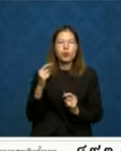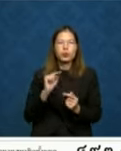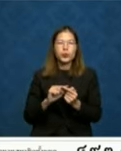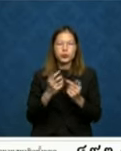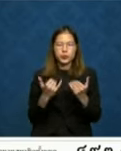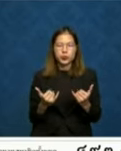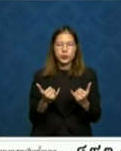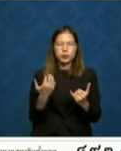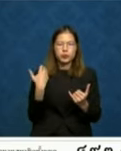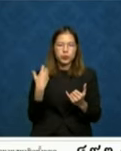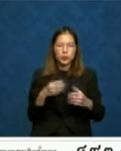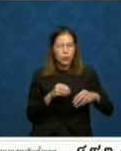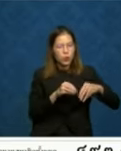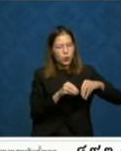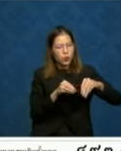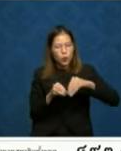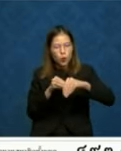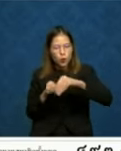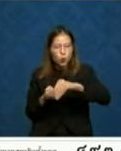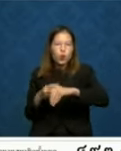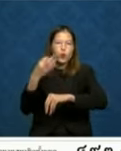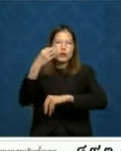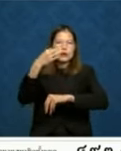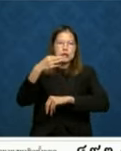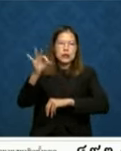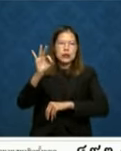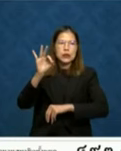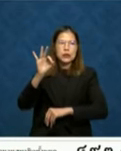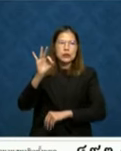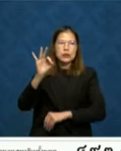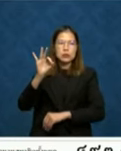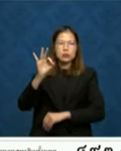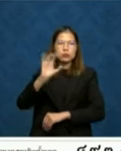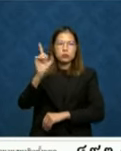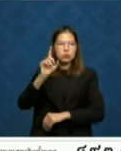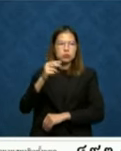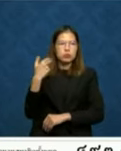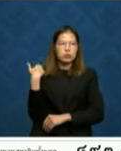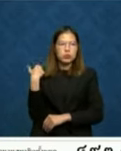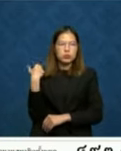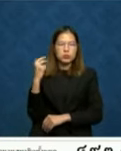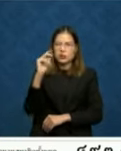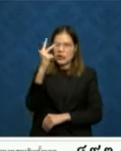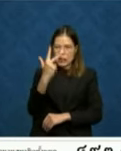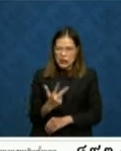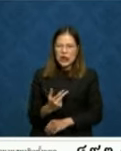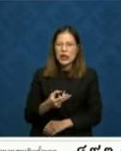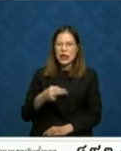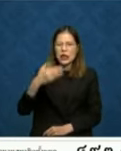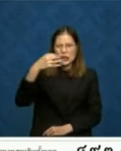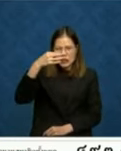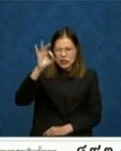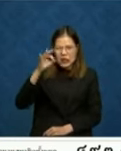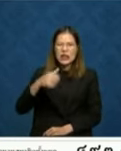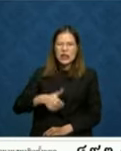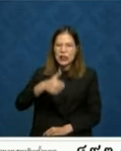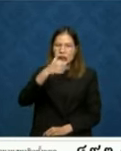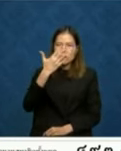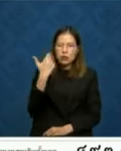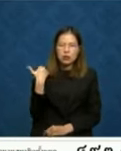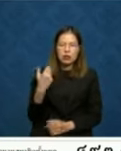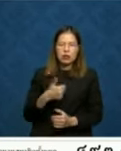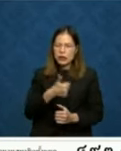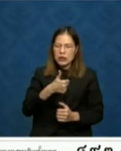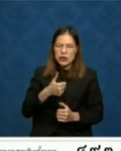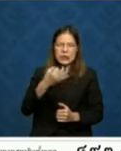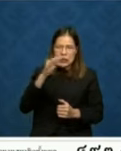หมให้ผู้ปลูกยาสูบนี่ปลูกเสรีกัญชาเสรีครับกระท่อมเสรียาสูบเส